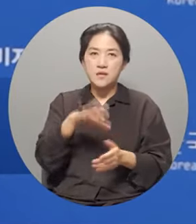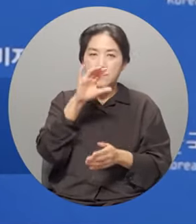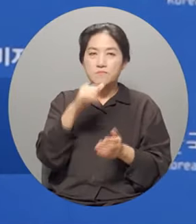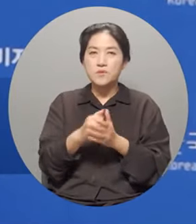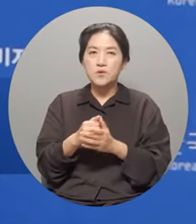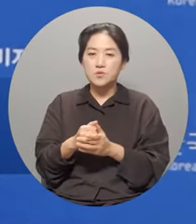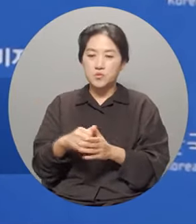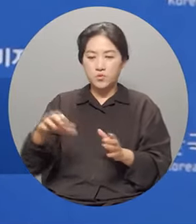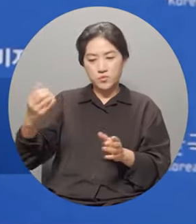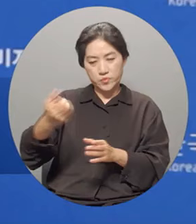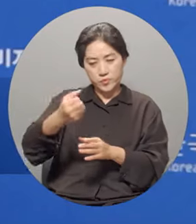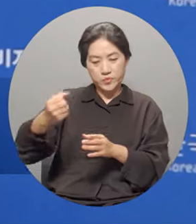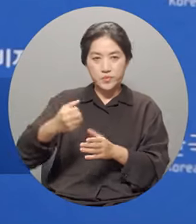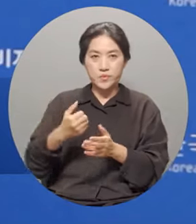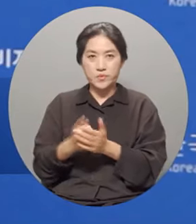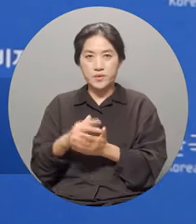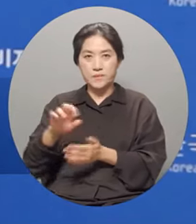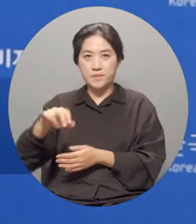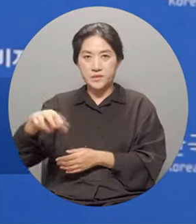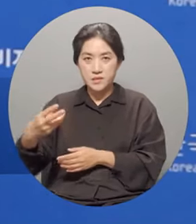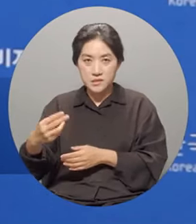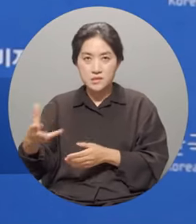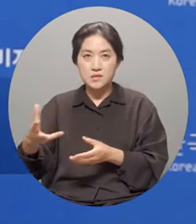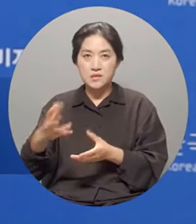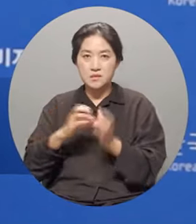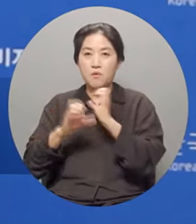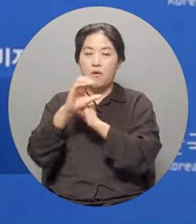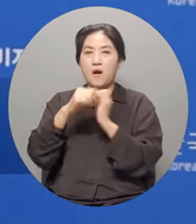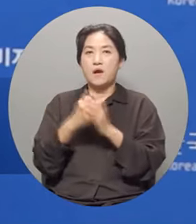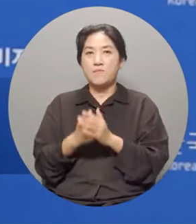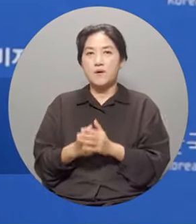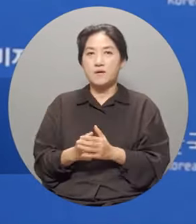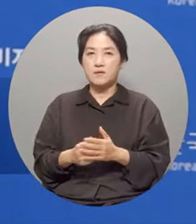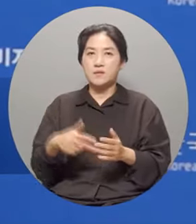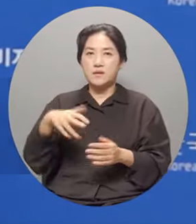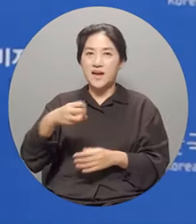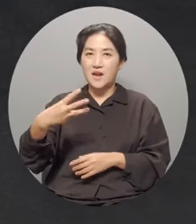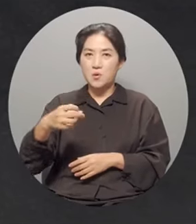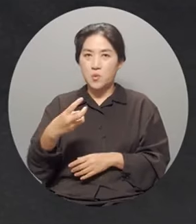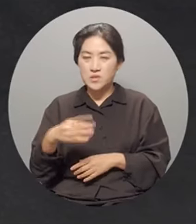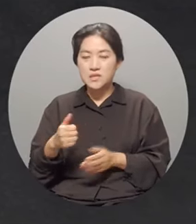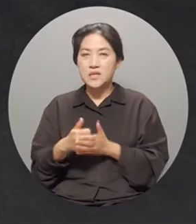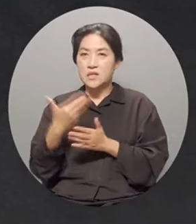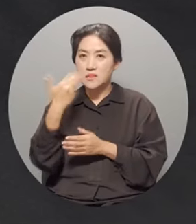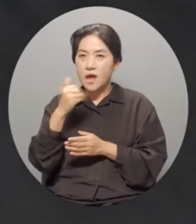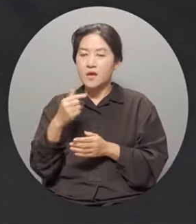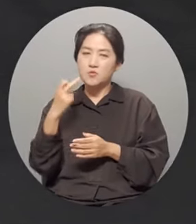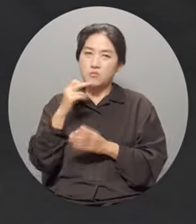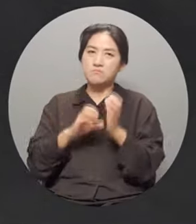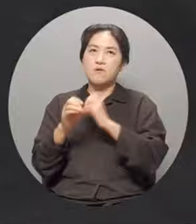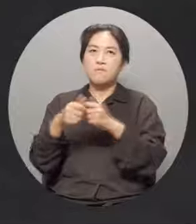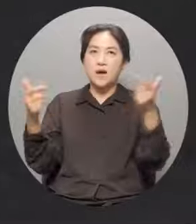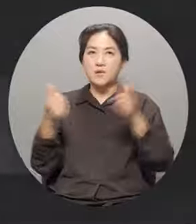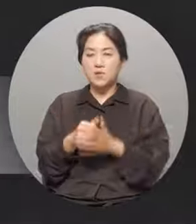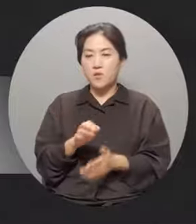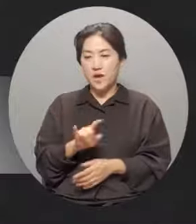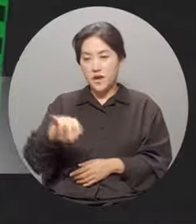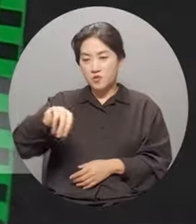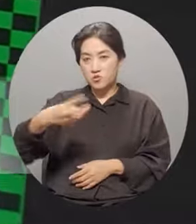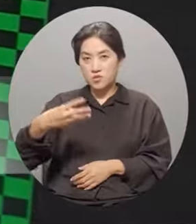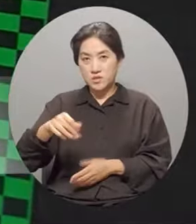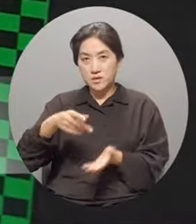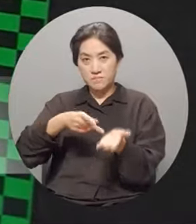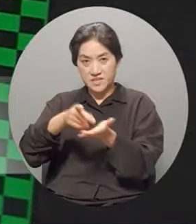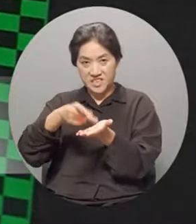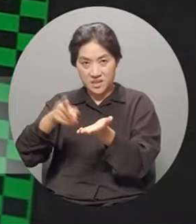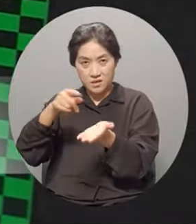곁들여 먹으면 열량과 당류, 나트륨 섭취량이 크게 증가할 수 있어. 또 애슐리의 한 피자 제품에선